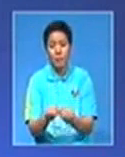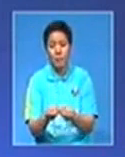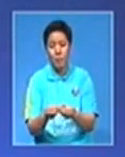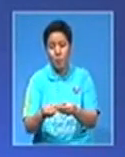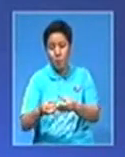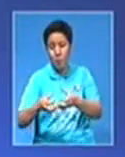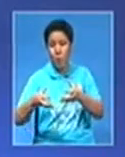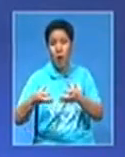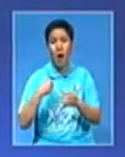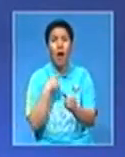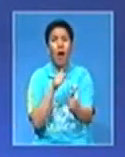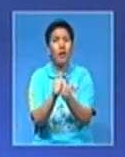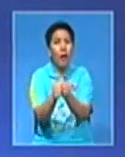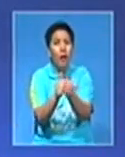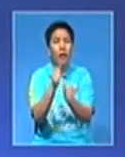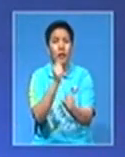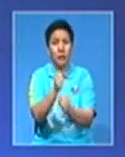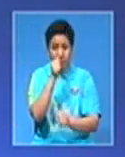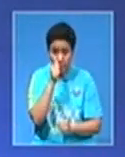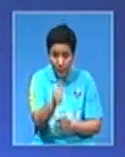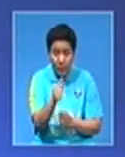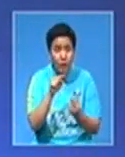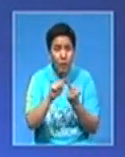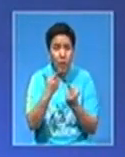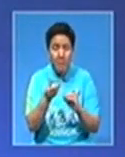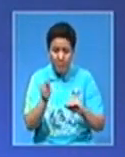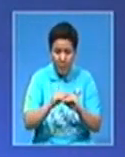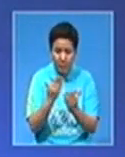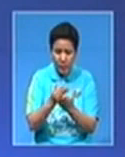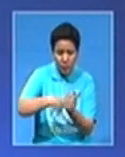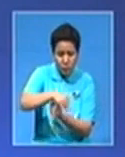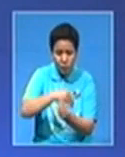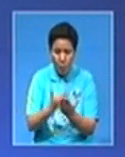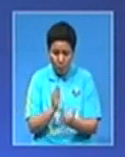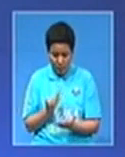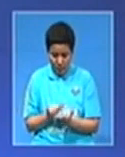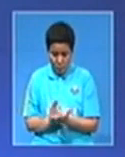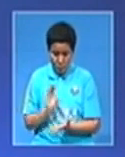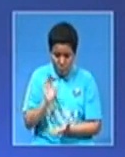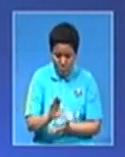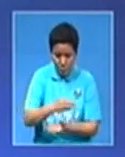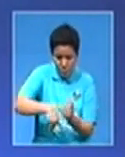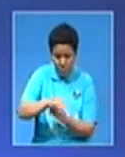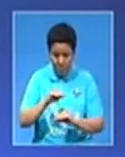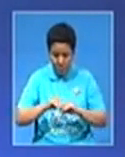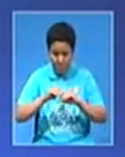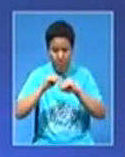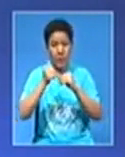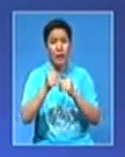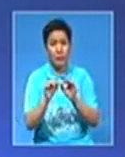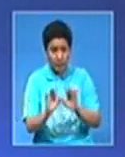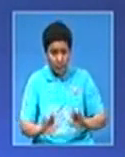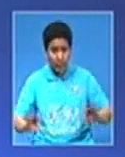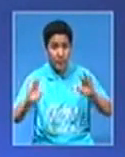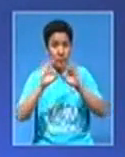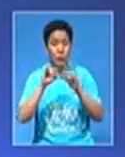เพิ่มขีดความสามารถในการแข่งขันตลอดจนเพิ่มผลตอบแทนให้กับผู้ลงทุนซึ่งอาจจะเป็นกลไกที่สำคัญ